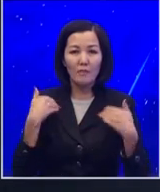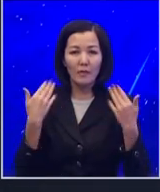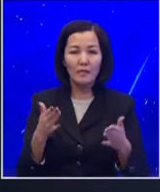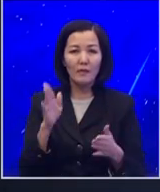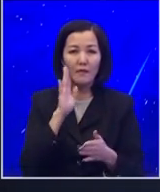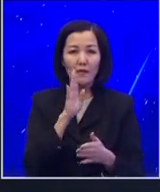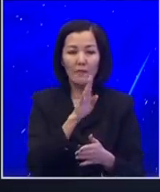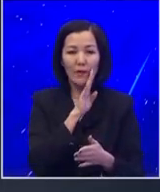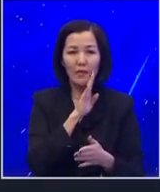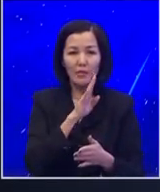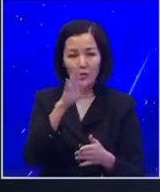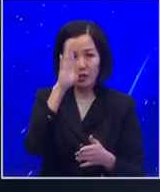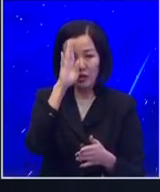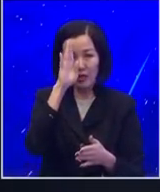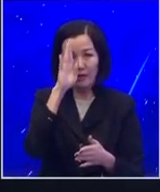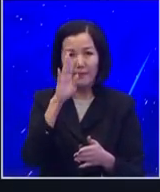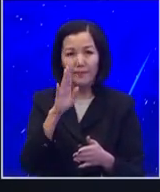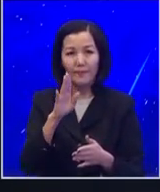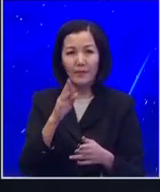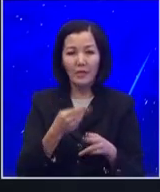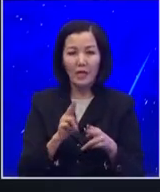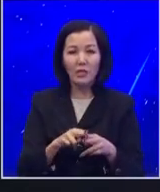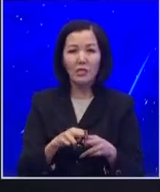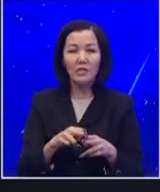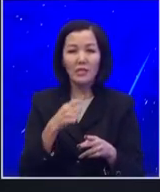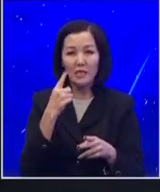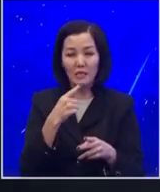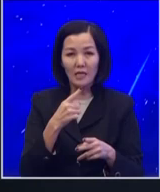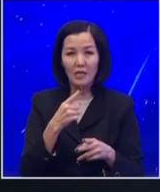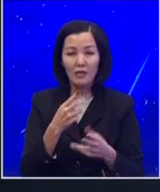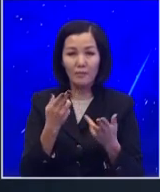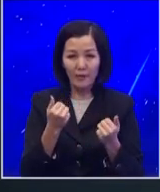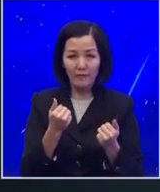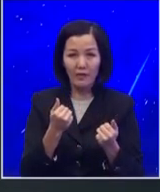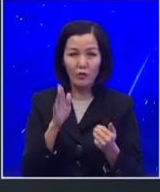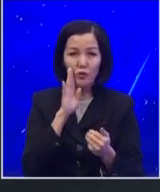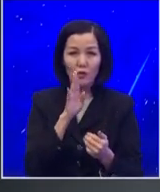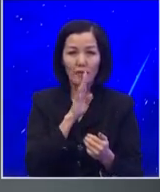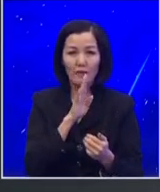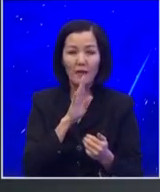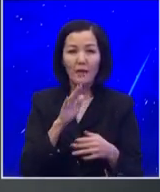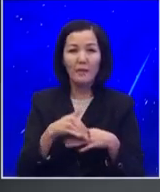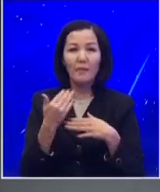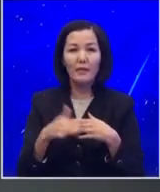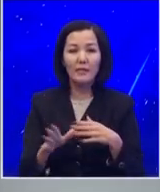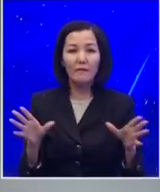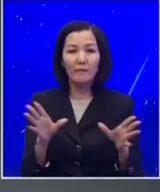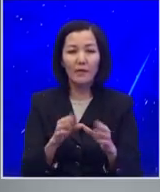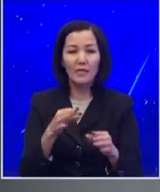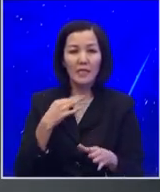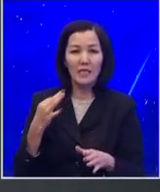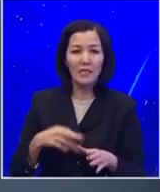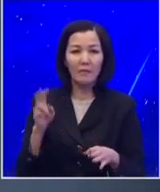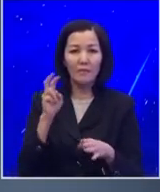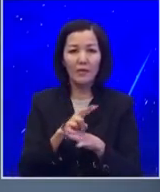представилась матерью мальчика. Ребенок также подтвердил ее слова. Как стало известно, позднее женщина вместе с сыном приехала